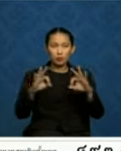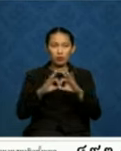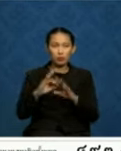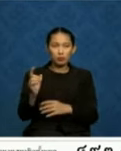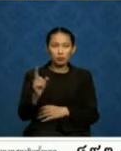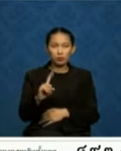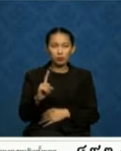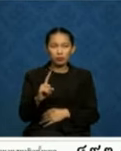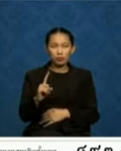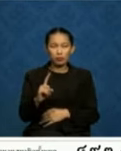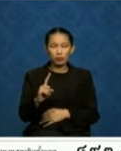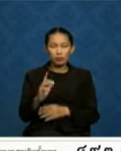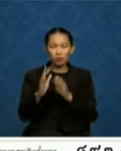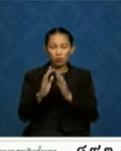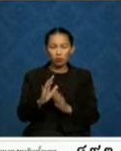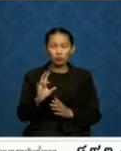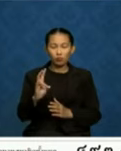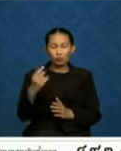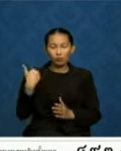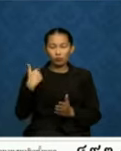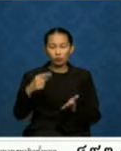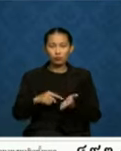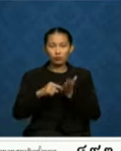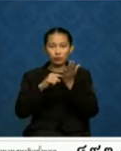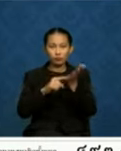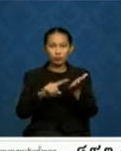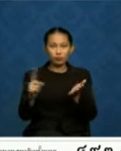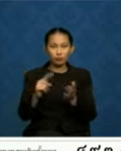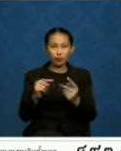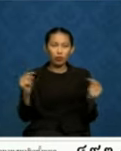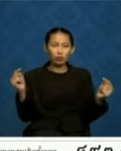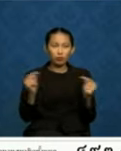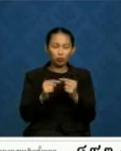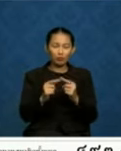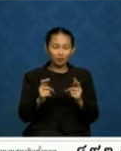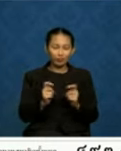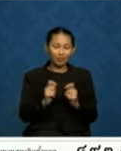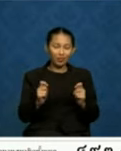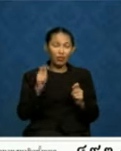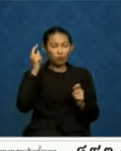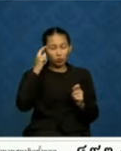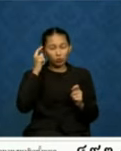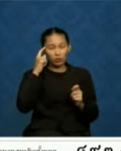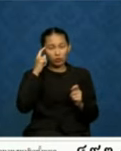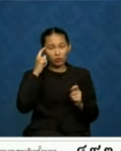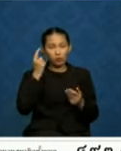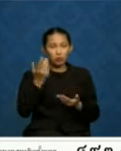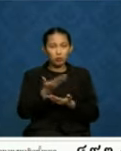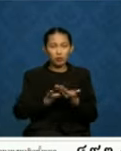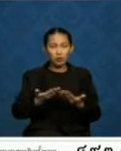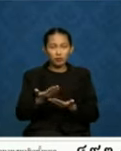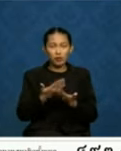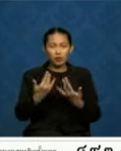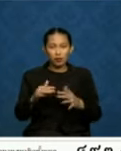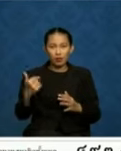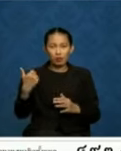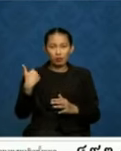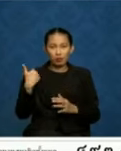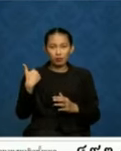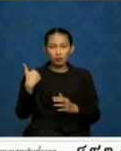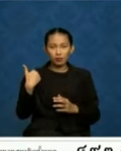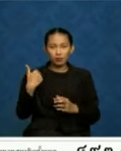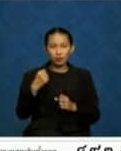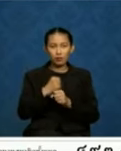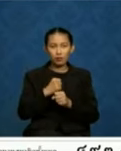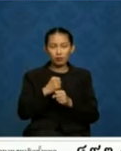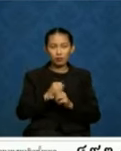ที่ทั้ง7ท่านได้นำเสนอก็ตรงกับที่อนุกรรมการเราได้พิจารณาไปแล้วก็ทำ